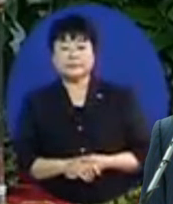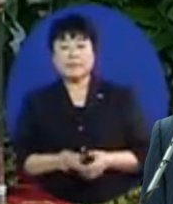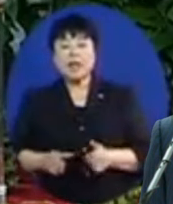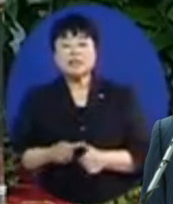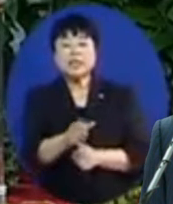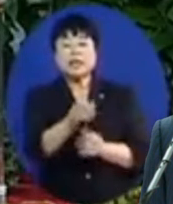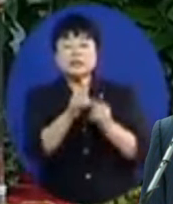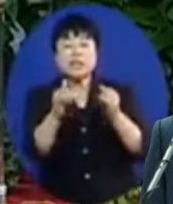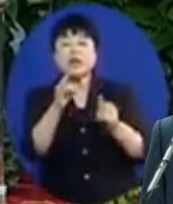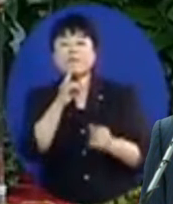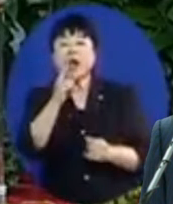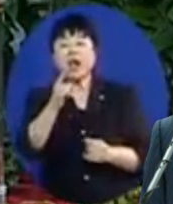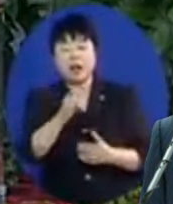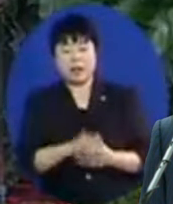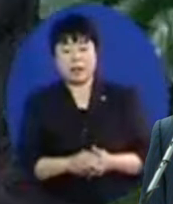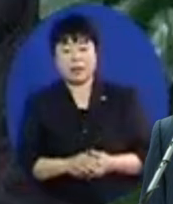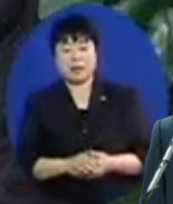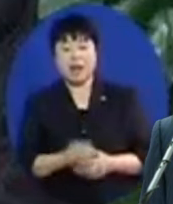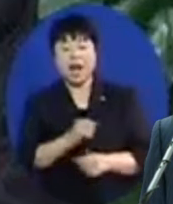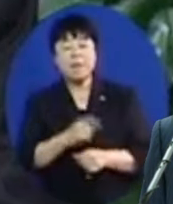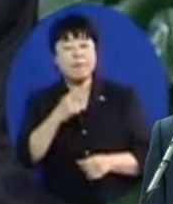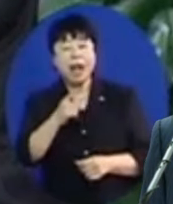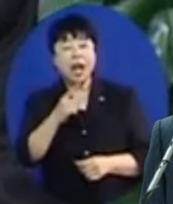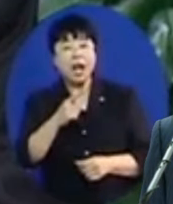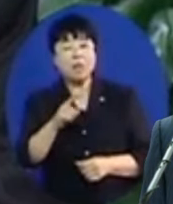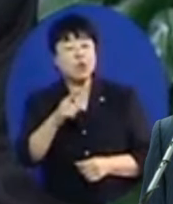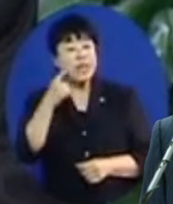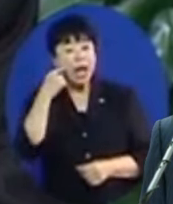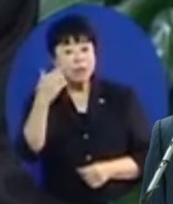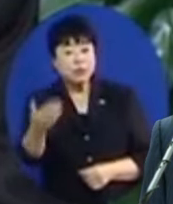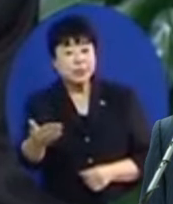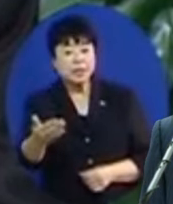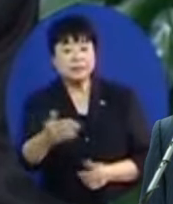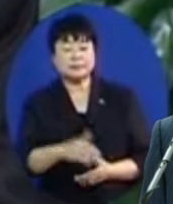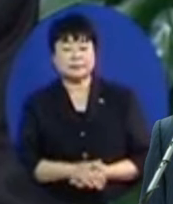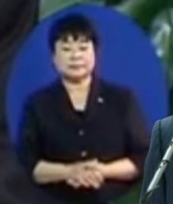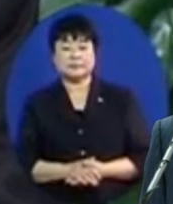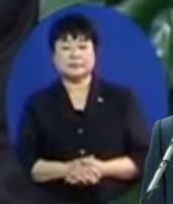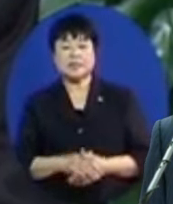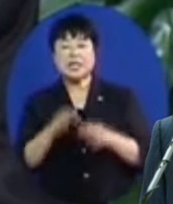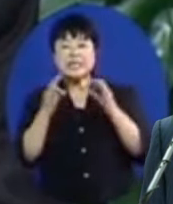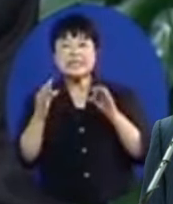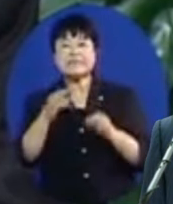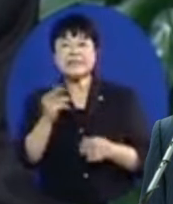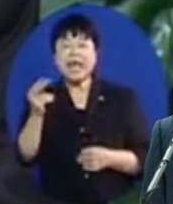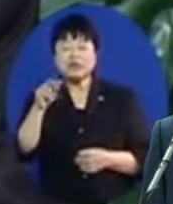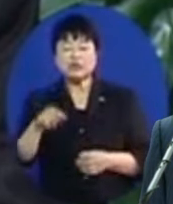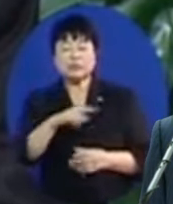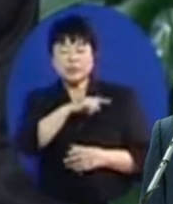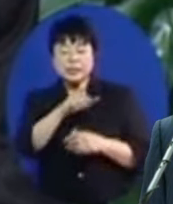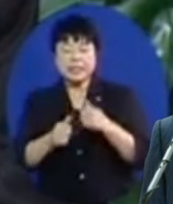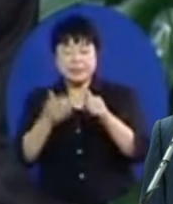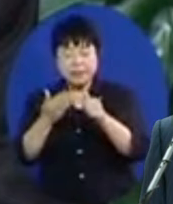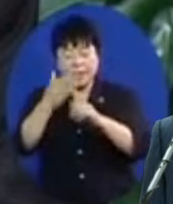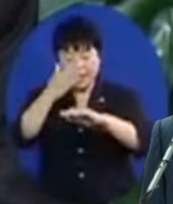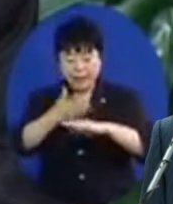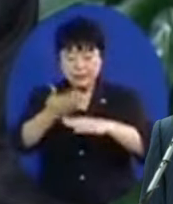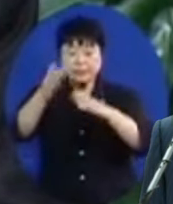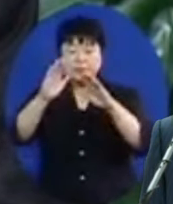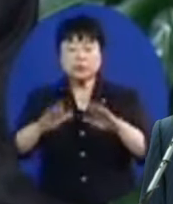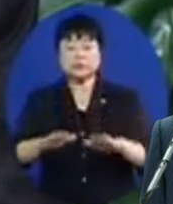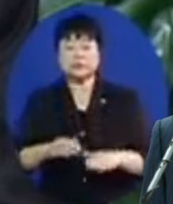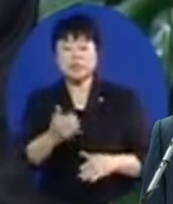사형수가 하는 말이 네 할 말이 없느냐. 그러니까 김태준은 말하기를 먼저 하나님께 감사드립니다. 저는